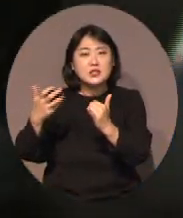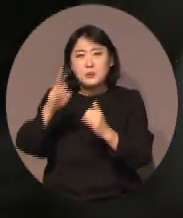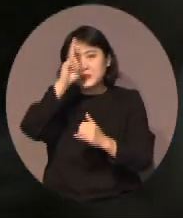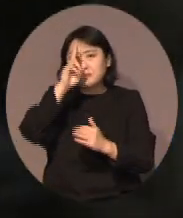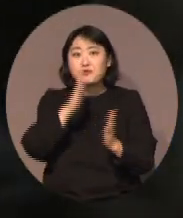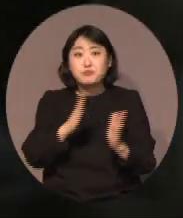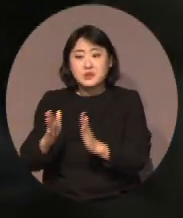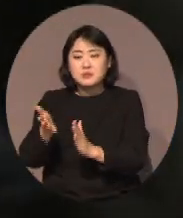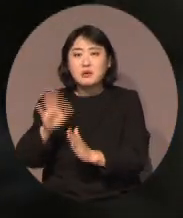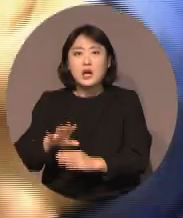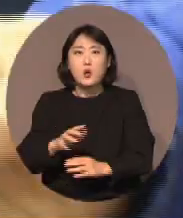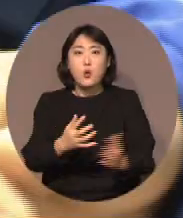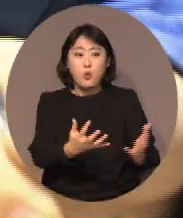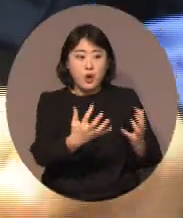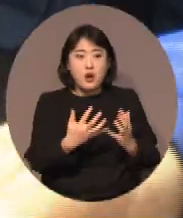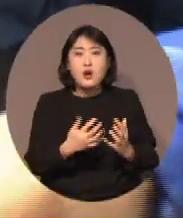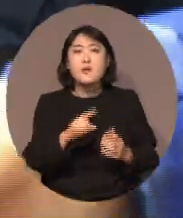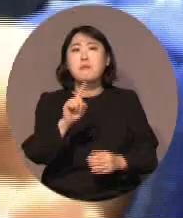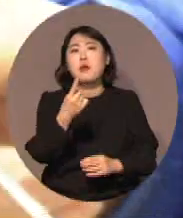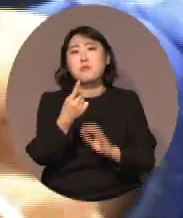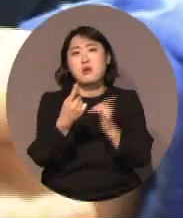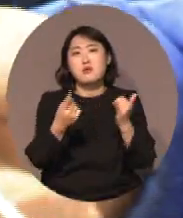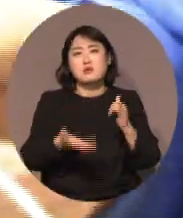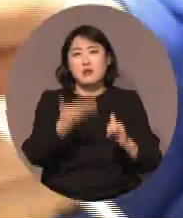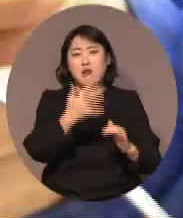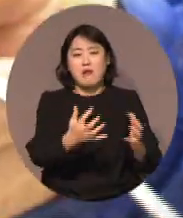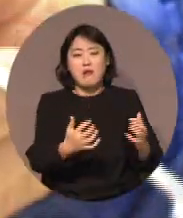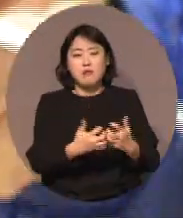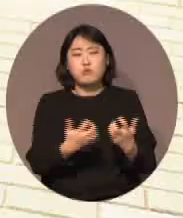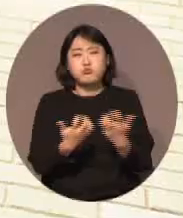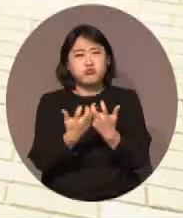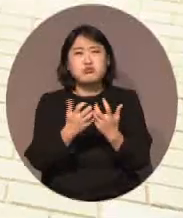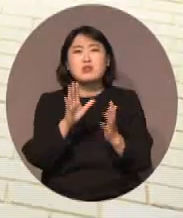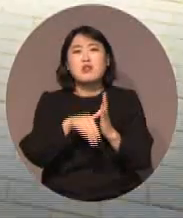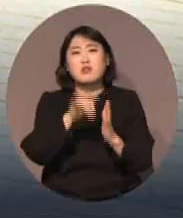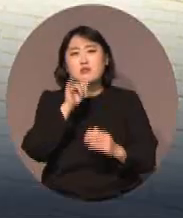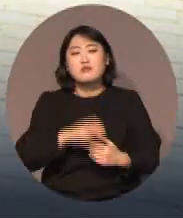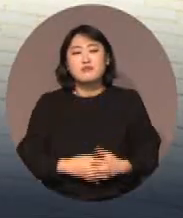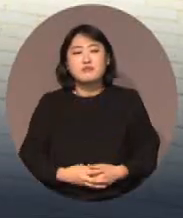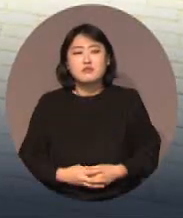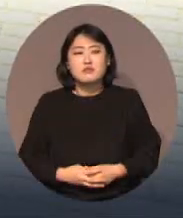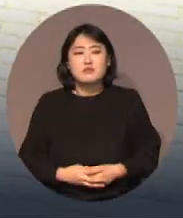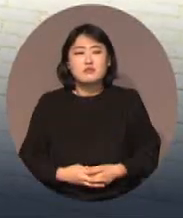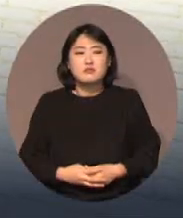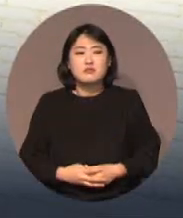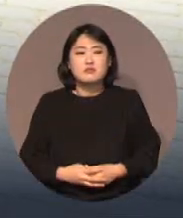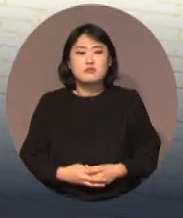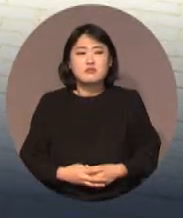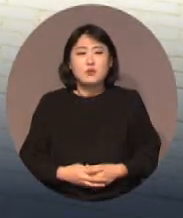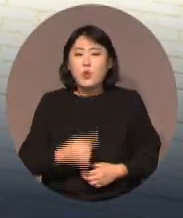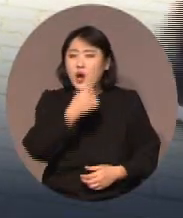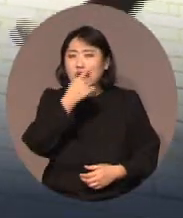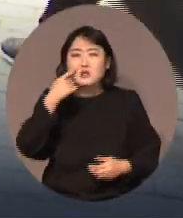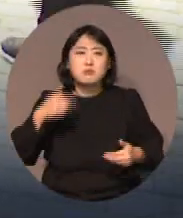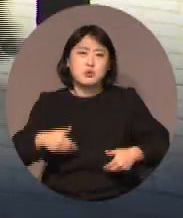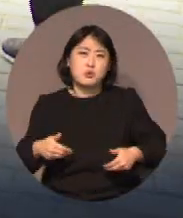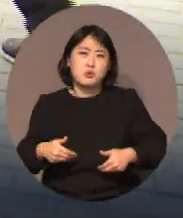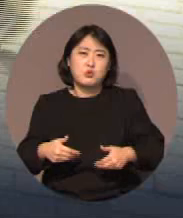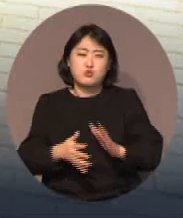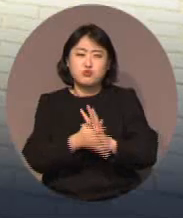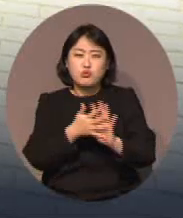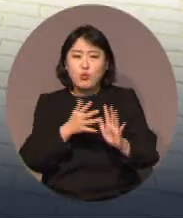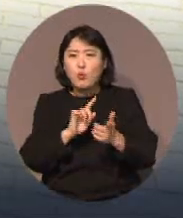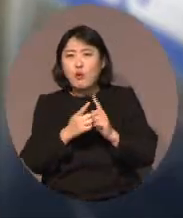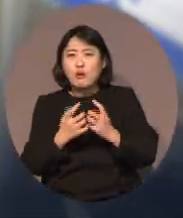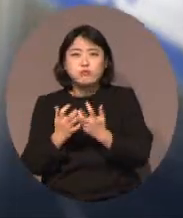준비하지만 100명 넘게 사람이 몰릴 때도 있습니다. 체크를 해야지 이제. 기한하면 그냥 막 들어가자. 서로 다